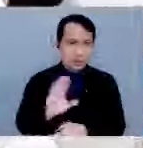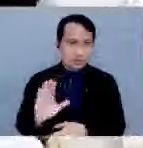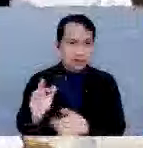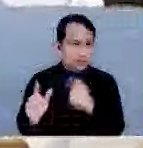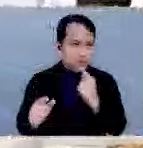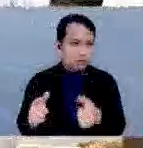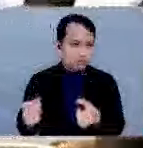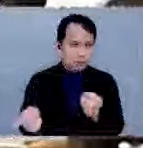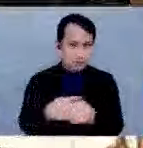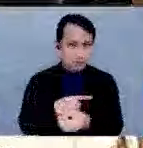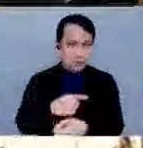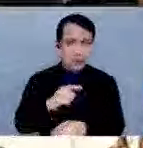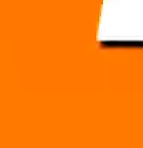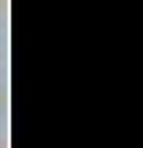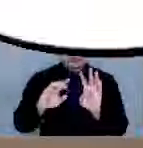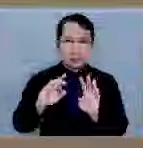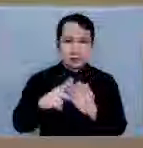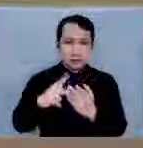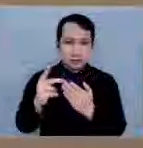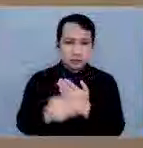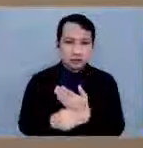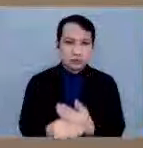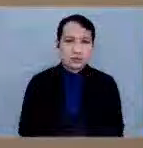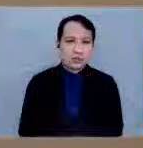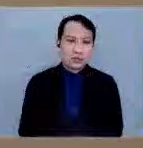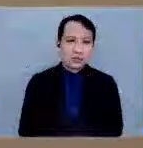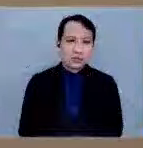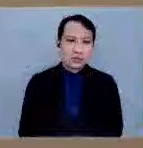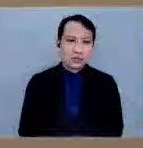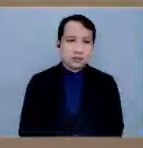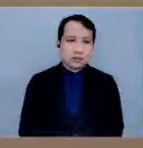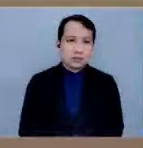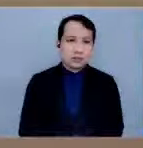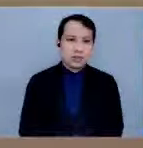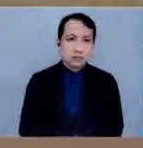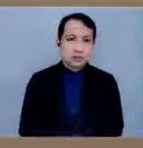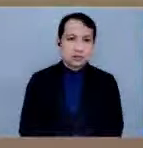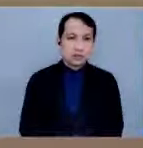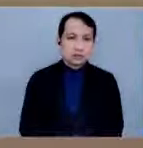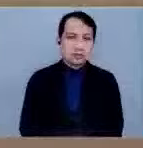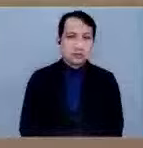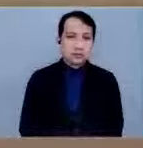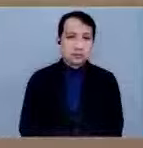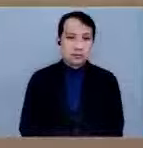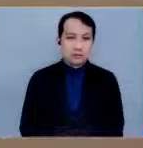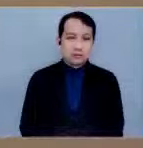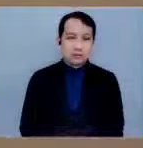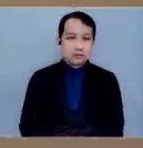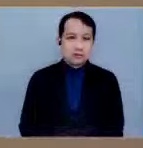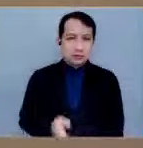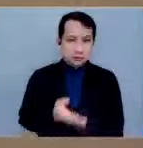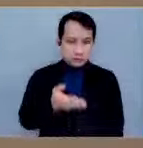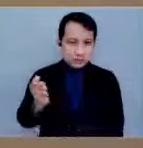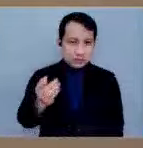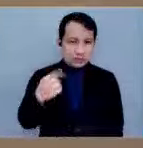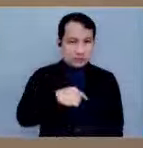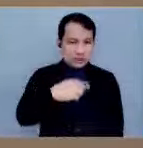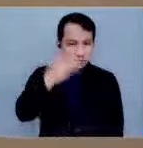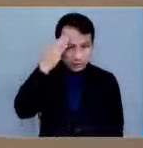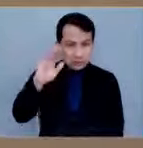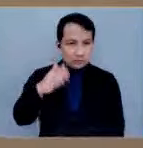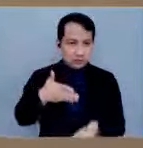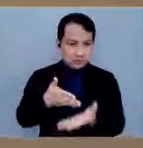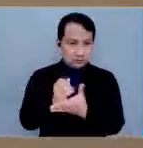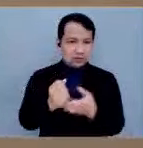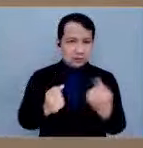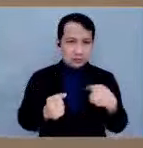sa programa. Ito kasi benepisyong binibigay sa atin. Hindi naman ho ito rights. Hindi natin ho ito karapatan. So kung